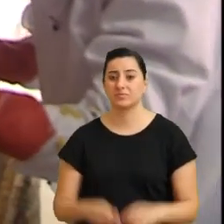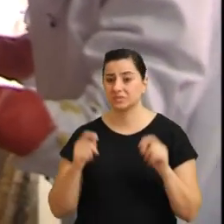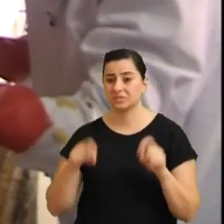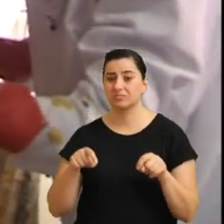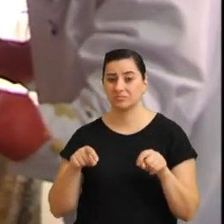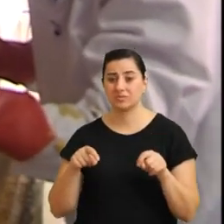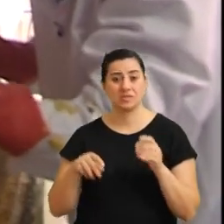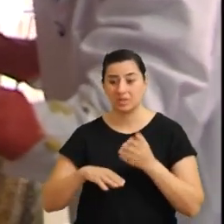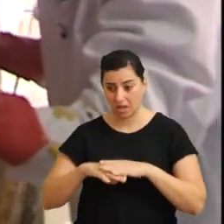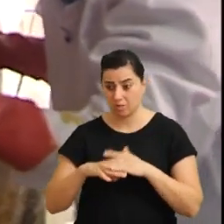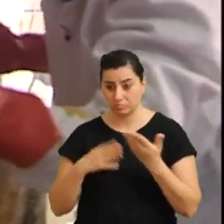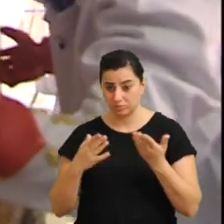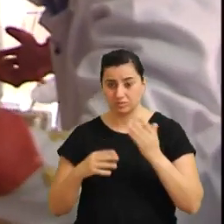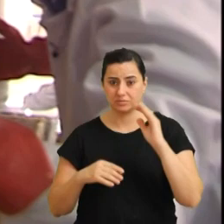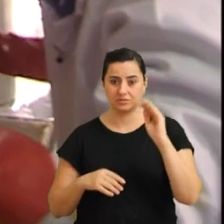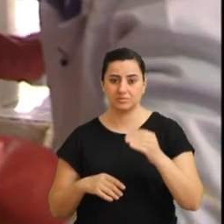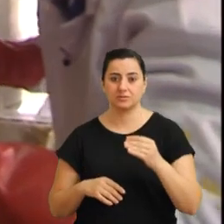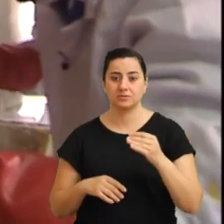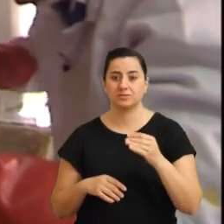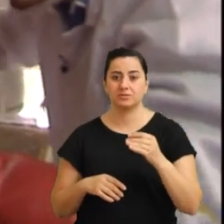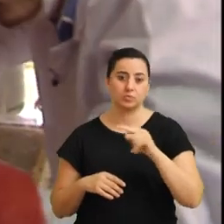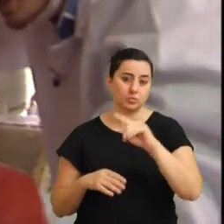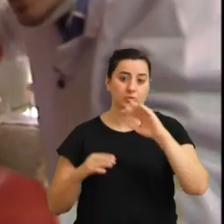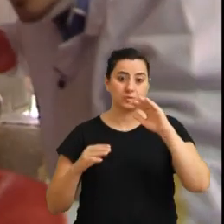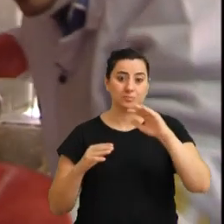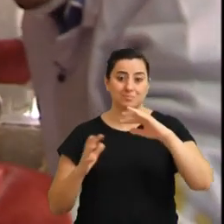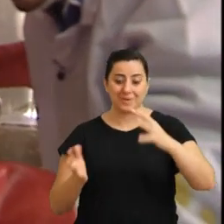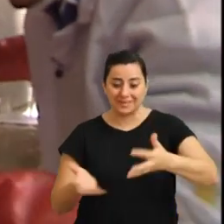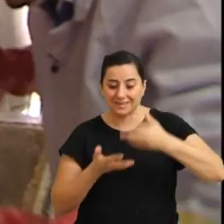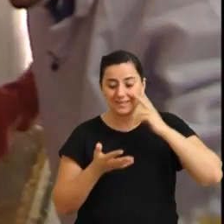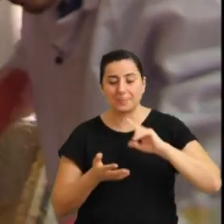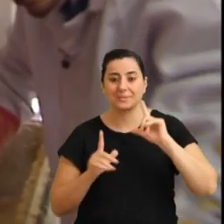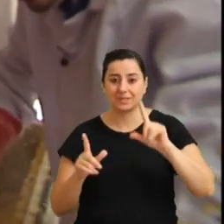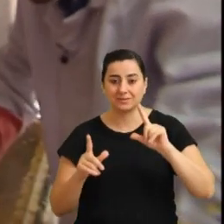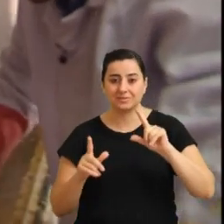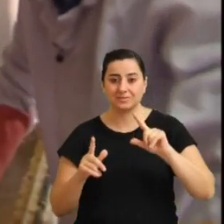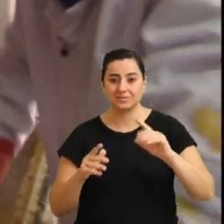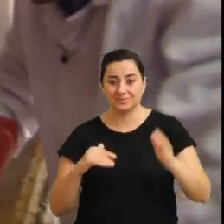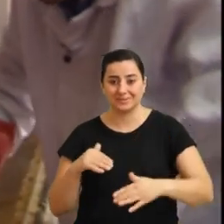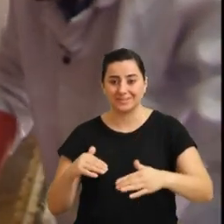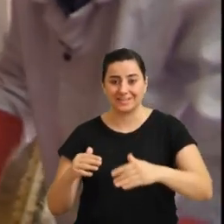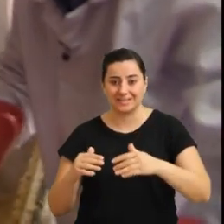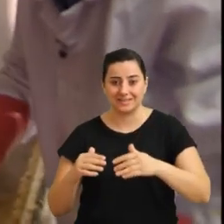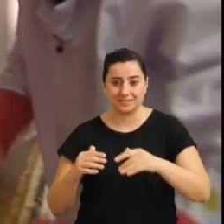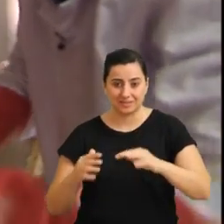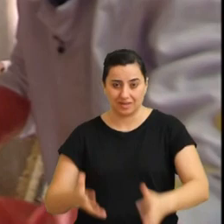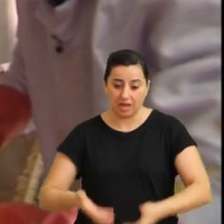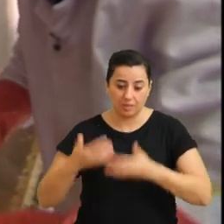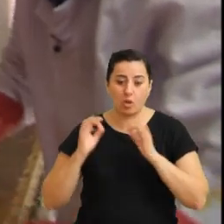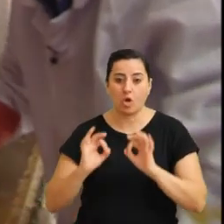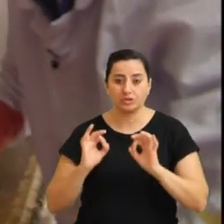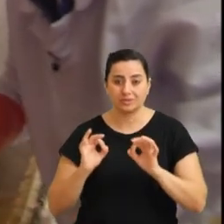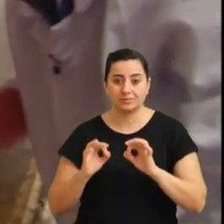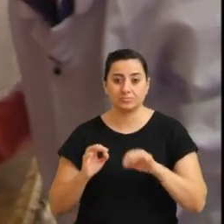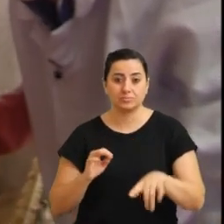Şimdi ne yapıyorum böyle bu halde? Küspeyi bu makineden temizliyorum. Buraya doğru atıyorum, sonra elimle alıp temizleyeceğim.